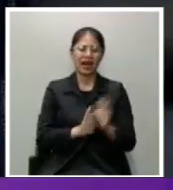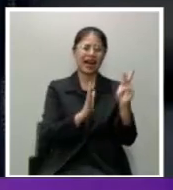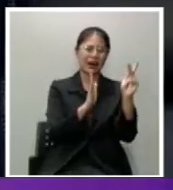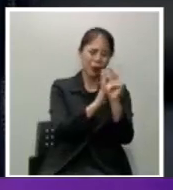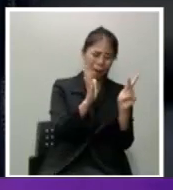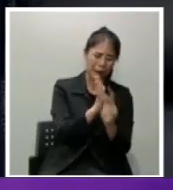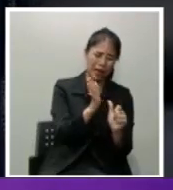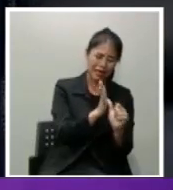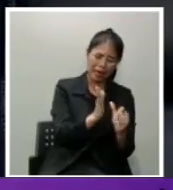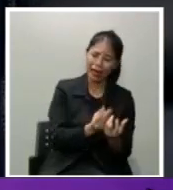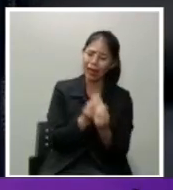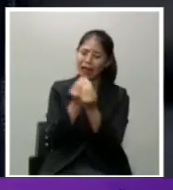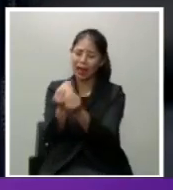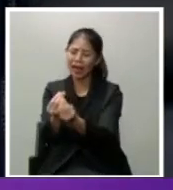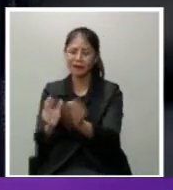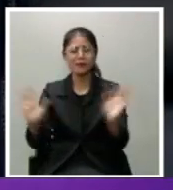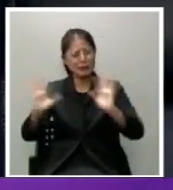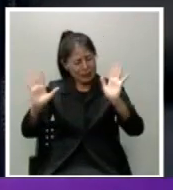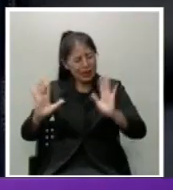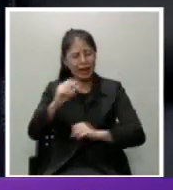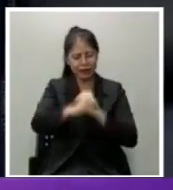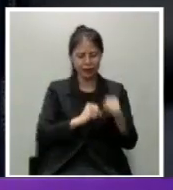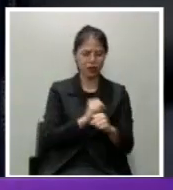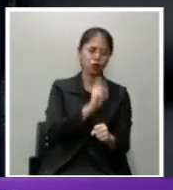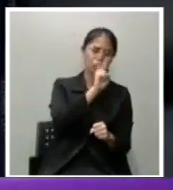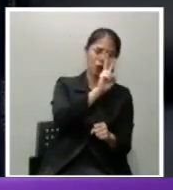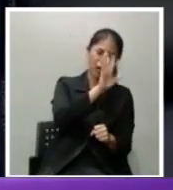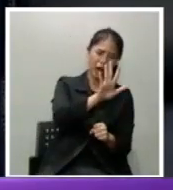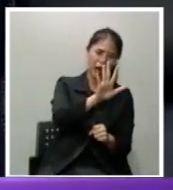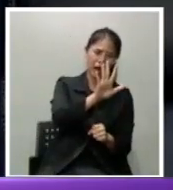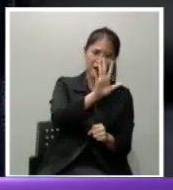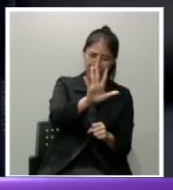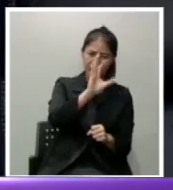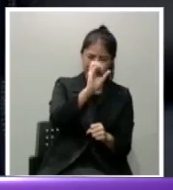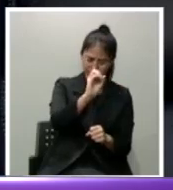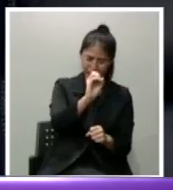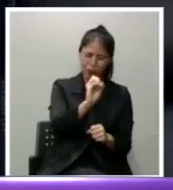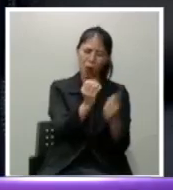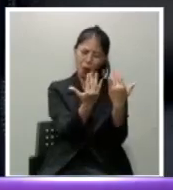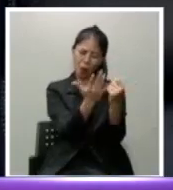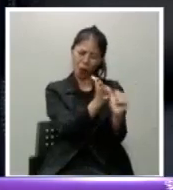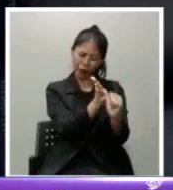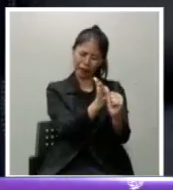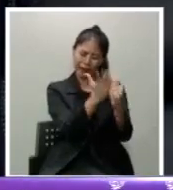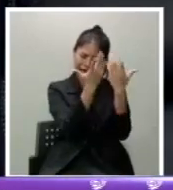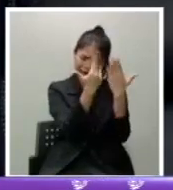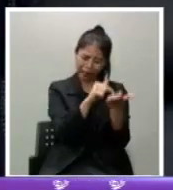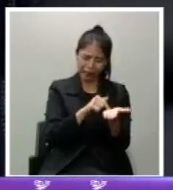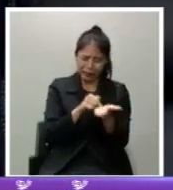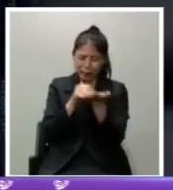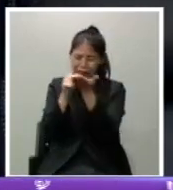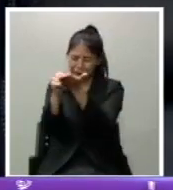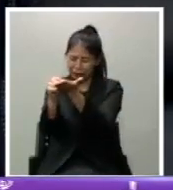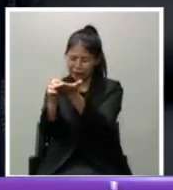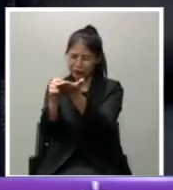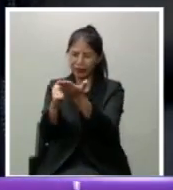องรับฟิลิปมอริสเขาเตรียมแก้กันมาตั้งแต่ปี2550เตรียมแก้จนกฎหมายเคยมาจ่ออยู่ในสภาแล้ว